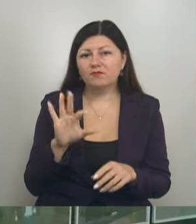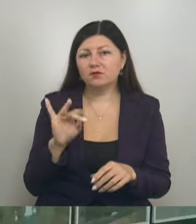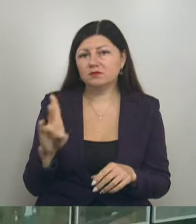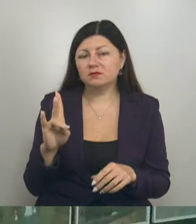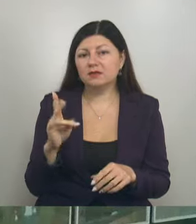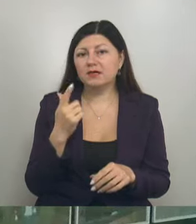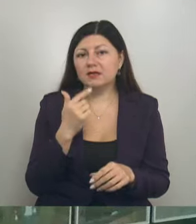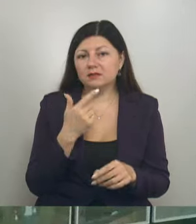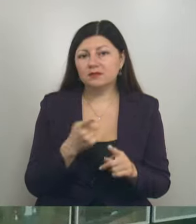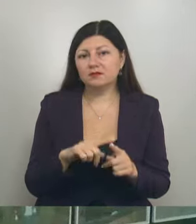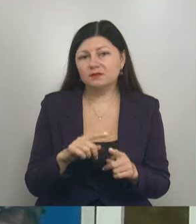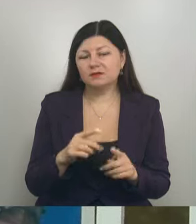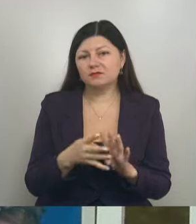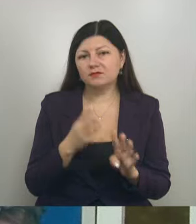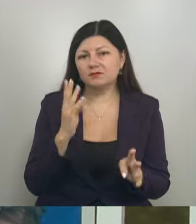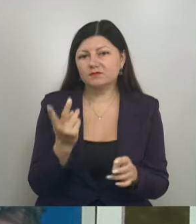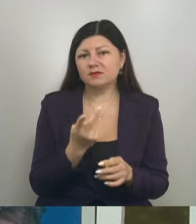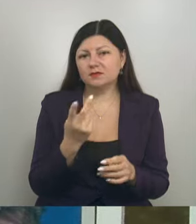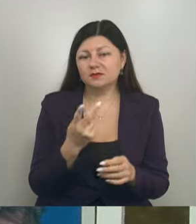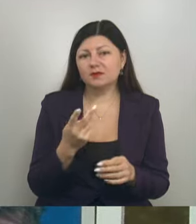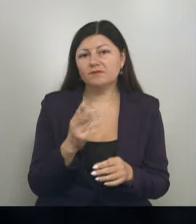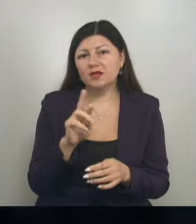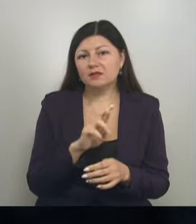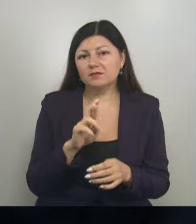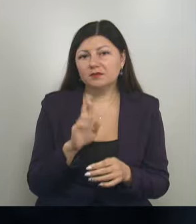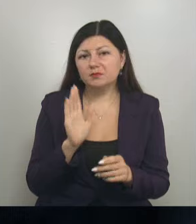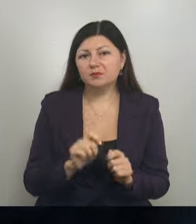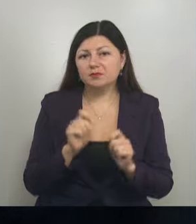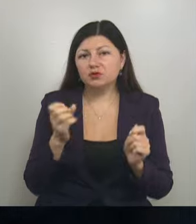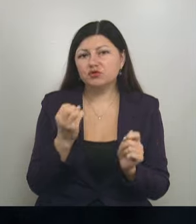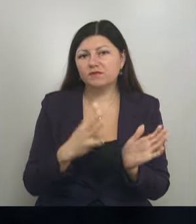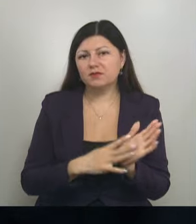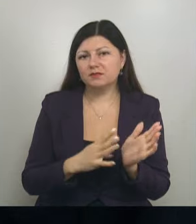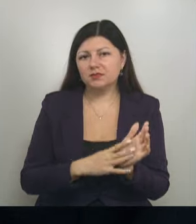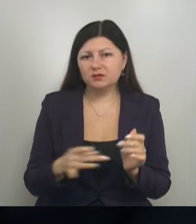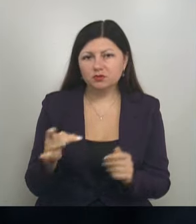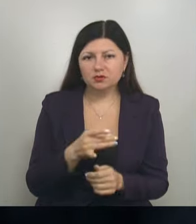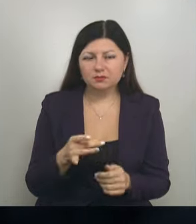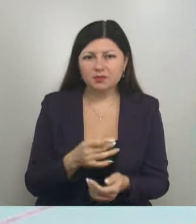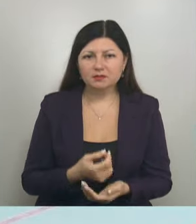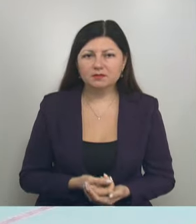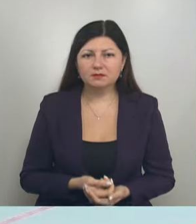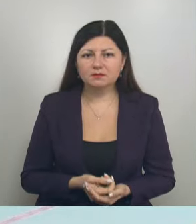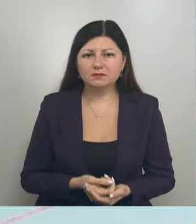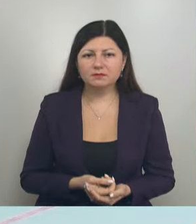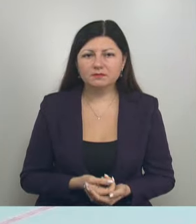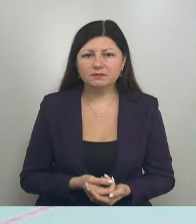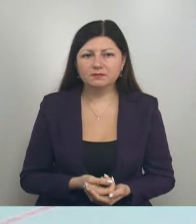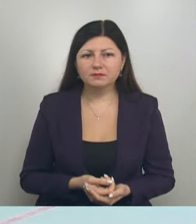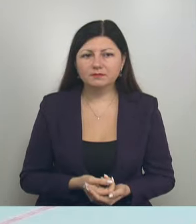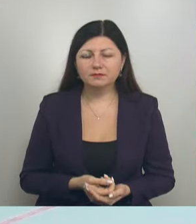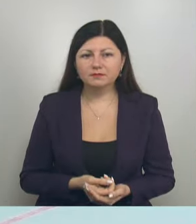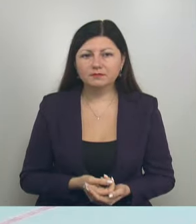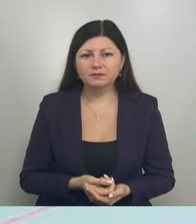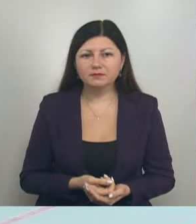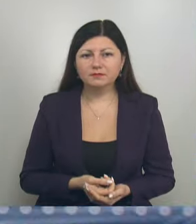– это старт второй очереди открытий. В январе отделение запускают еще в 9 муниципалитетах. Татьяна Куликова, Александр Кветко. Такой день на